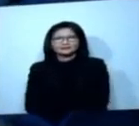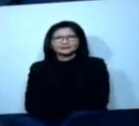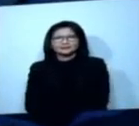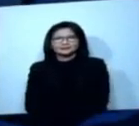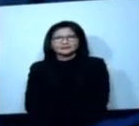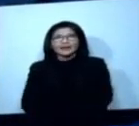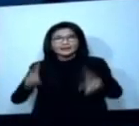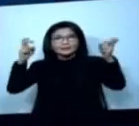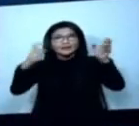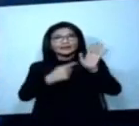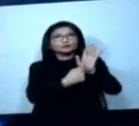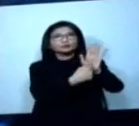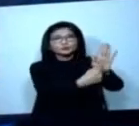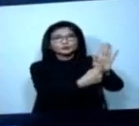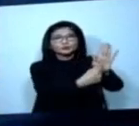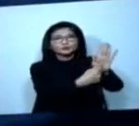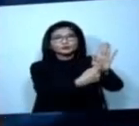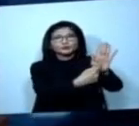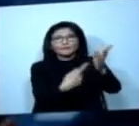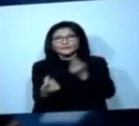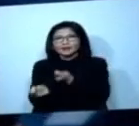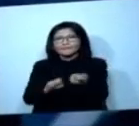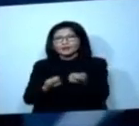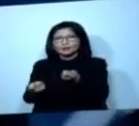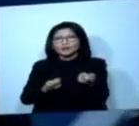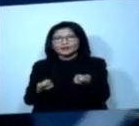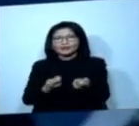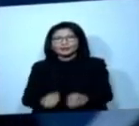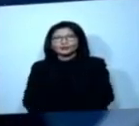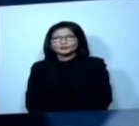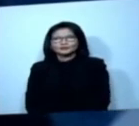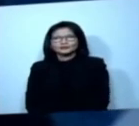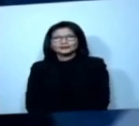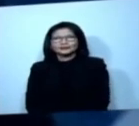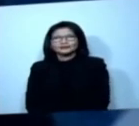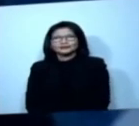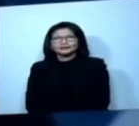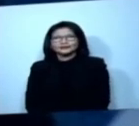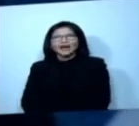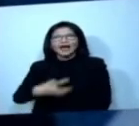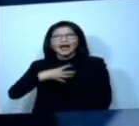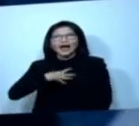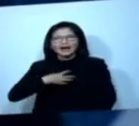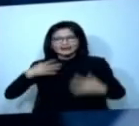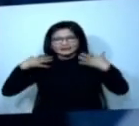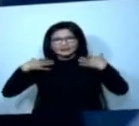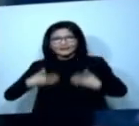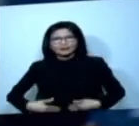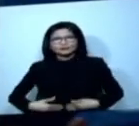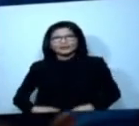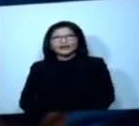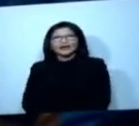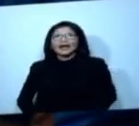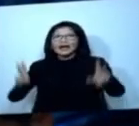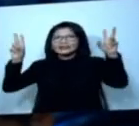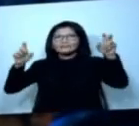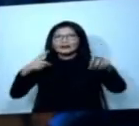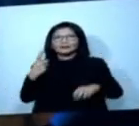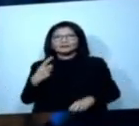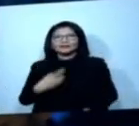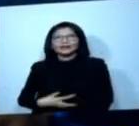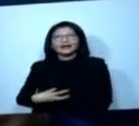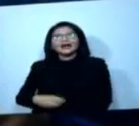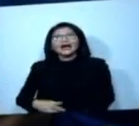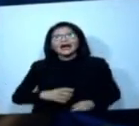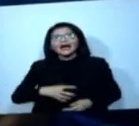itu dibandingkan polling berbagai lembaga survei, kita tidak pernah bisa mendapat penjelasan bagaimana pencapaian paslon Prabowo